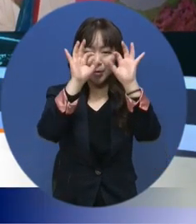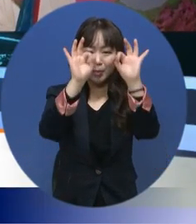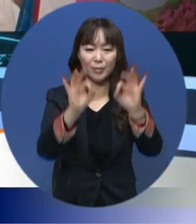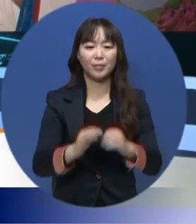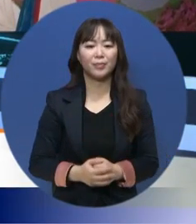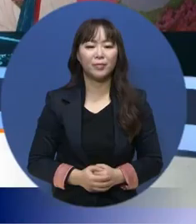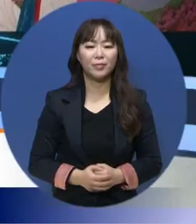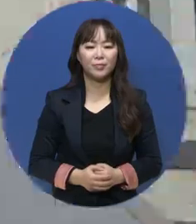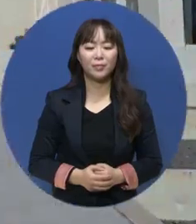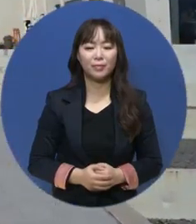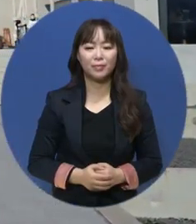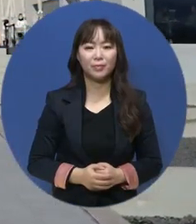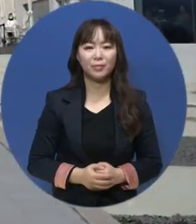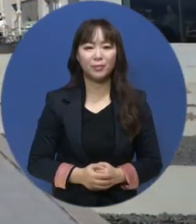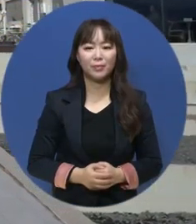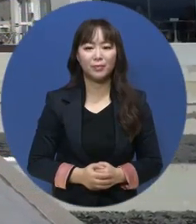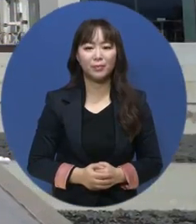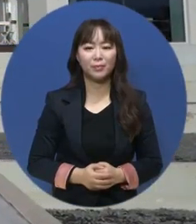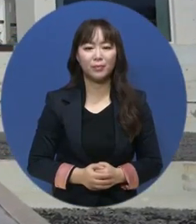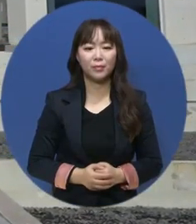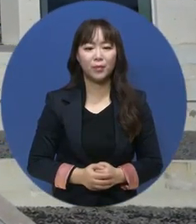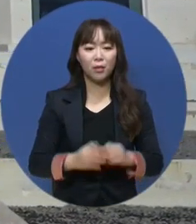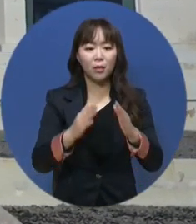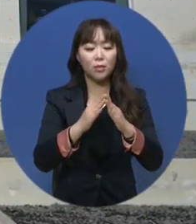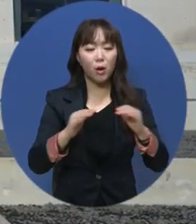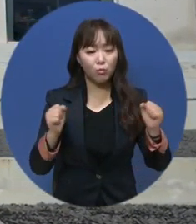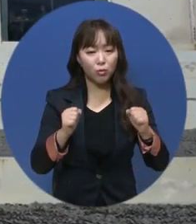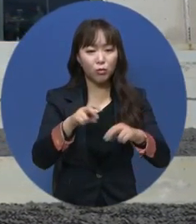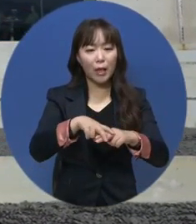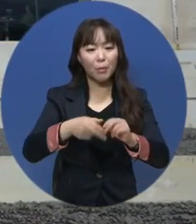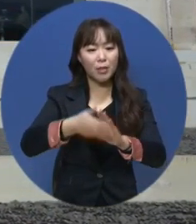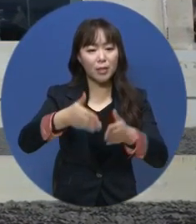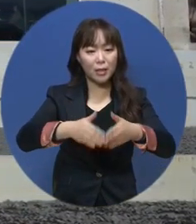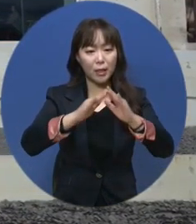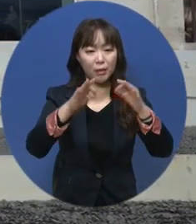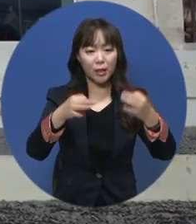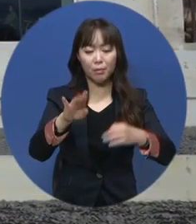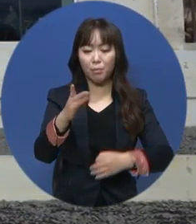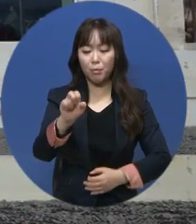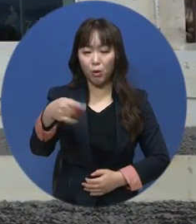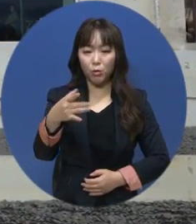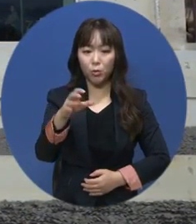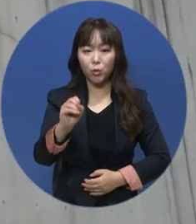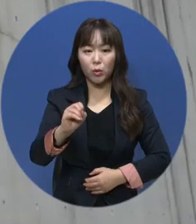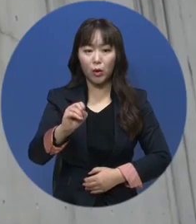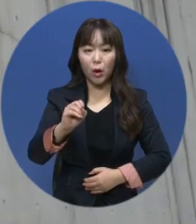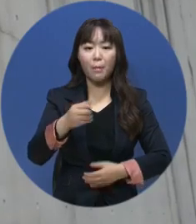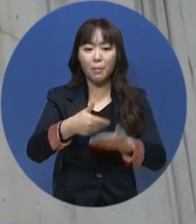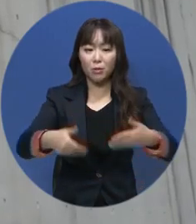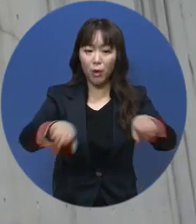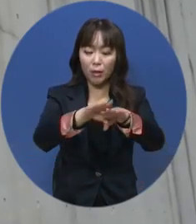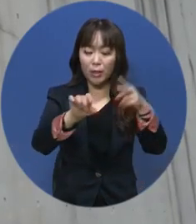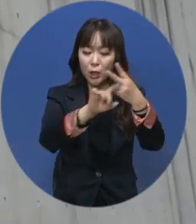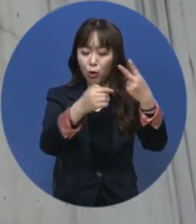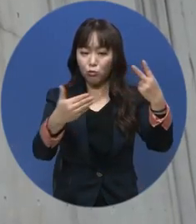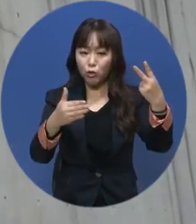전합니다 전라북도 남원 시립 김병종 미술관 에서는 지난 2월 9일부터